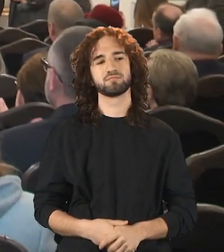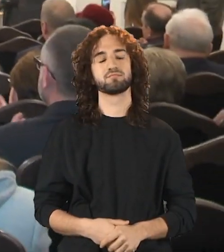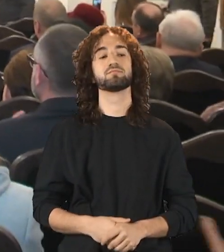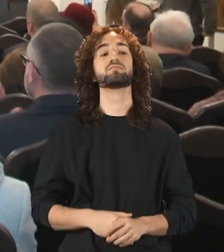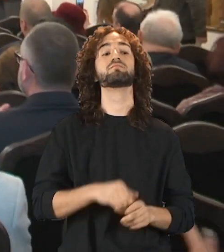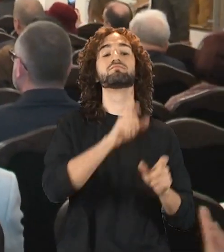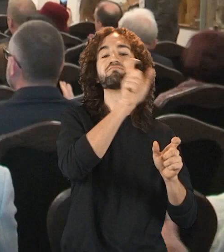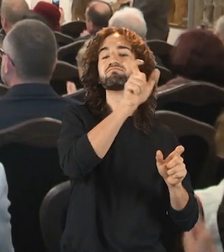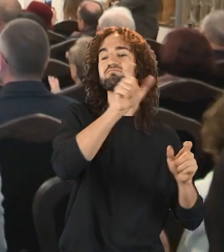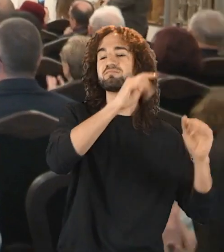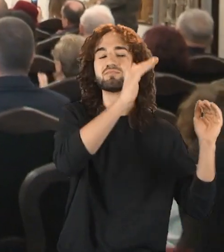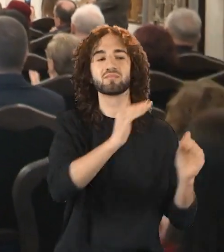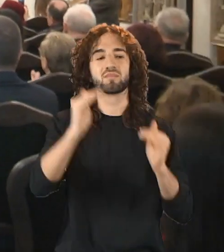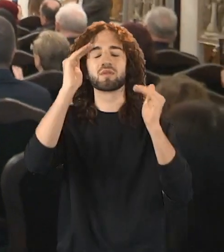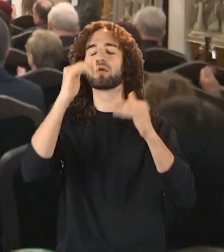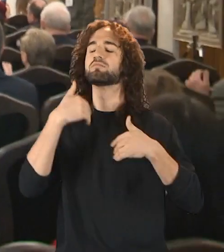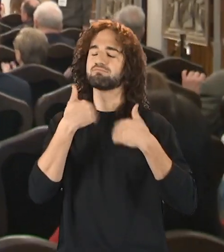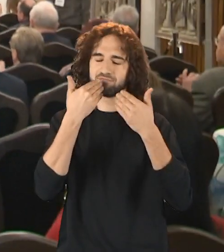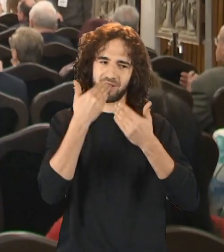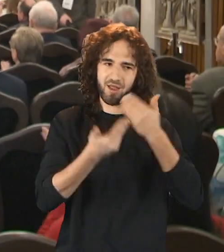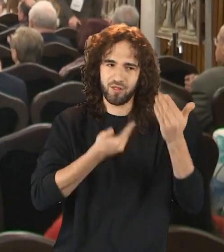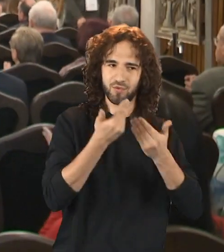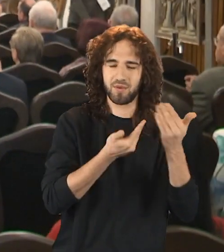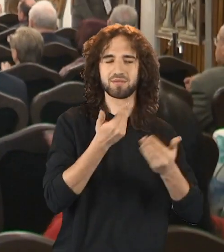Laureatom wyjątkowych wyróżnień gratulujemy.